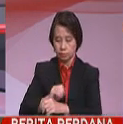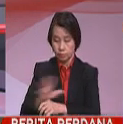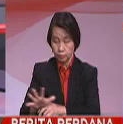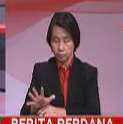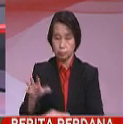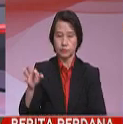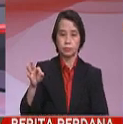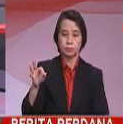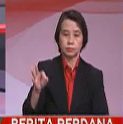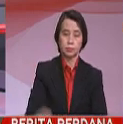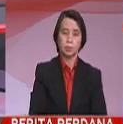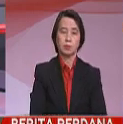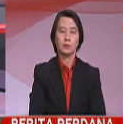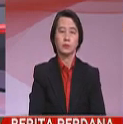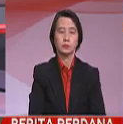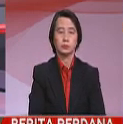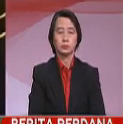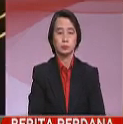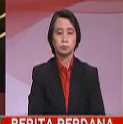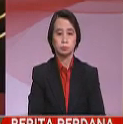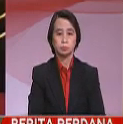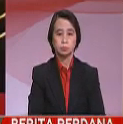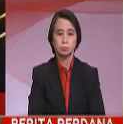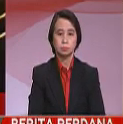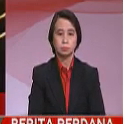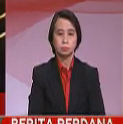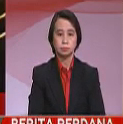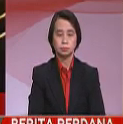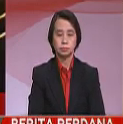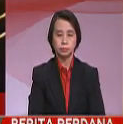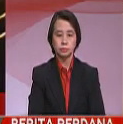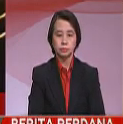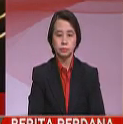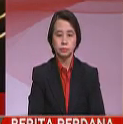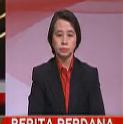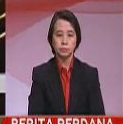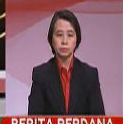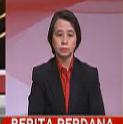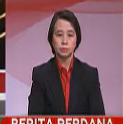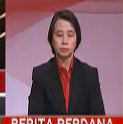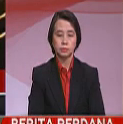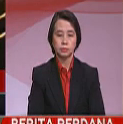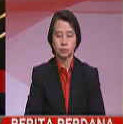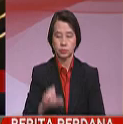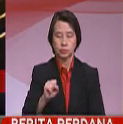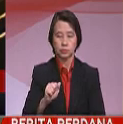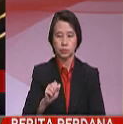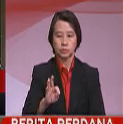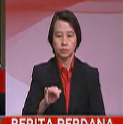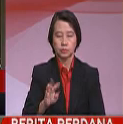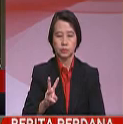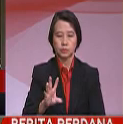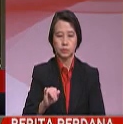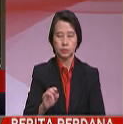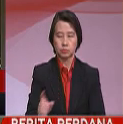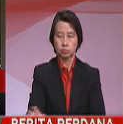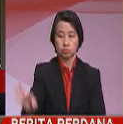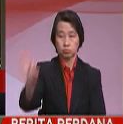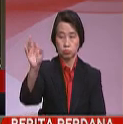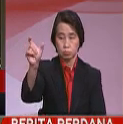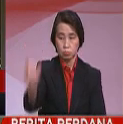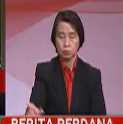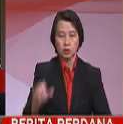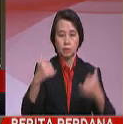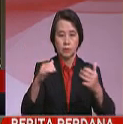COVID-19. Safawi yang dicalonkan dalam kategori pemain